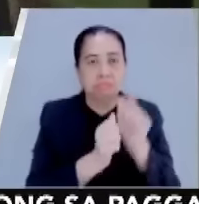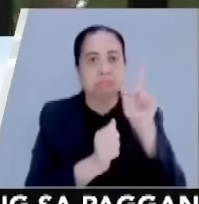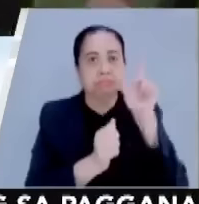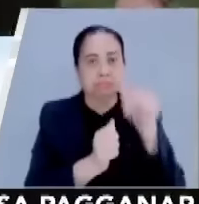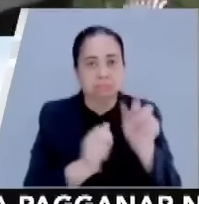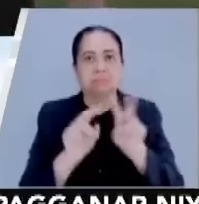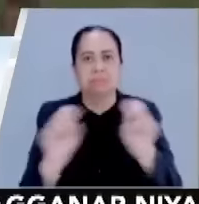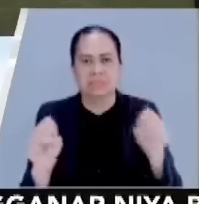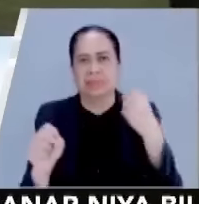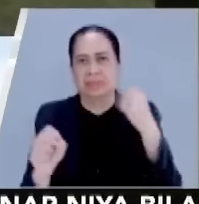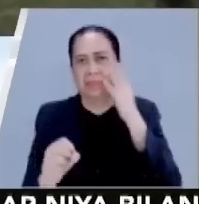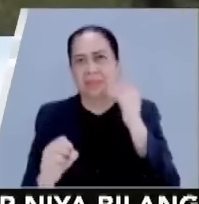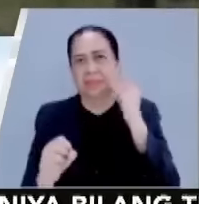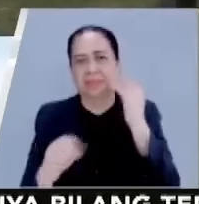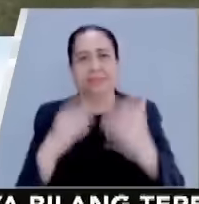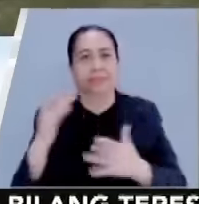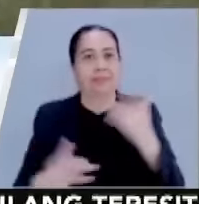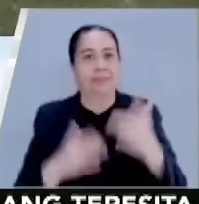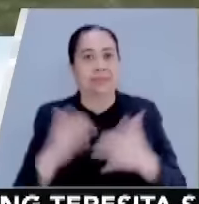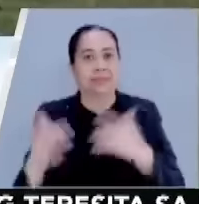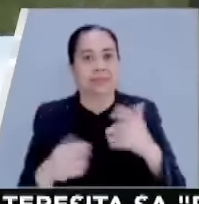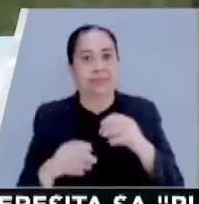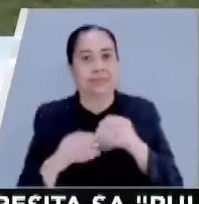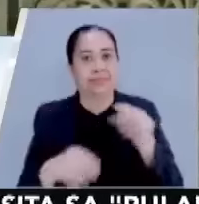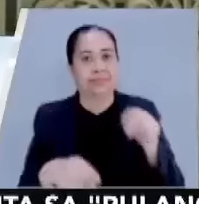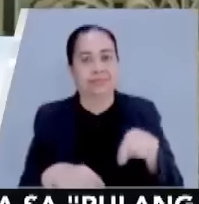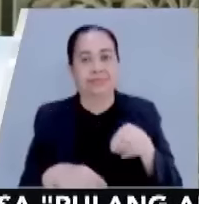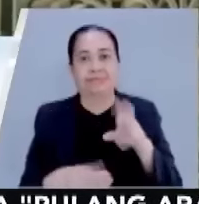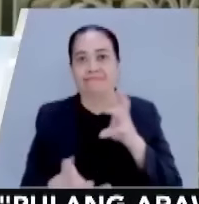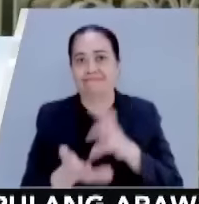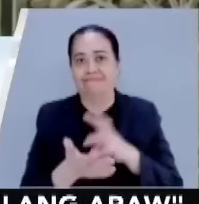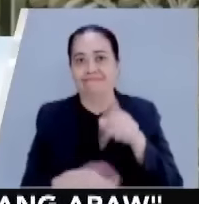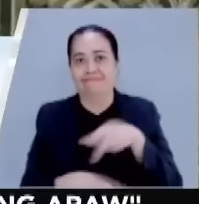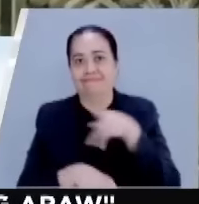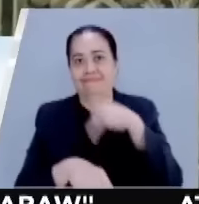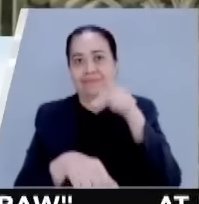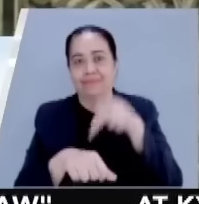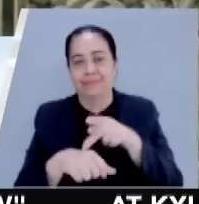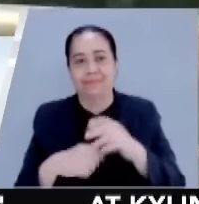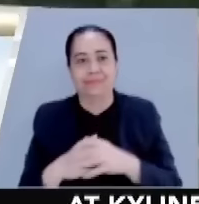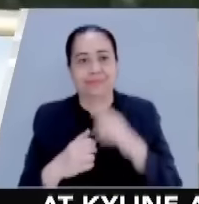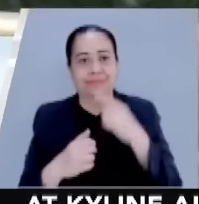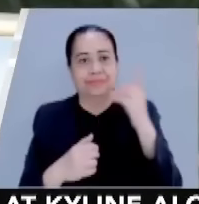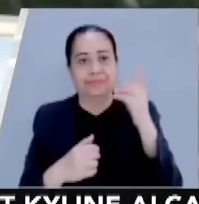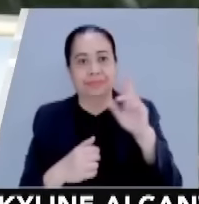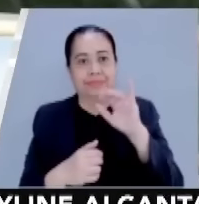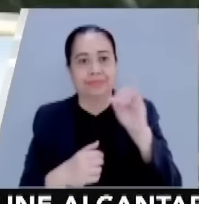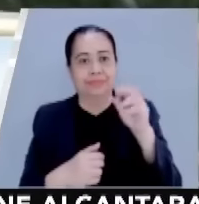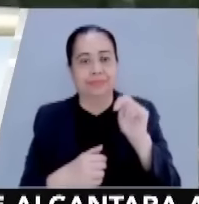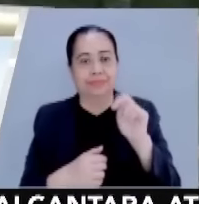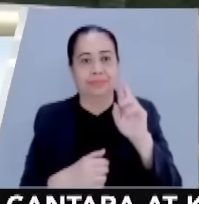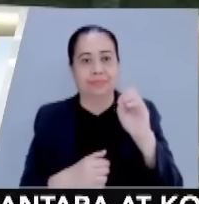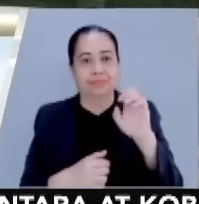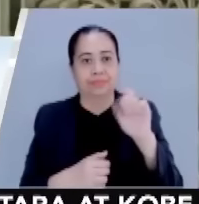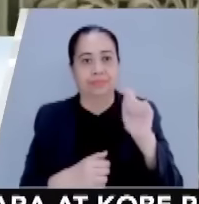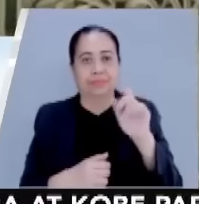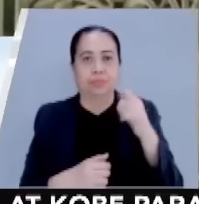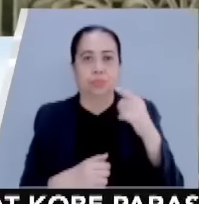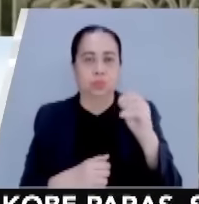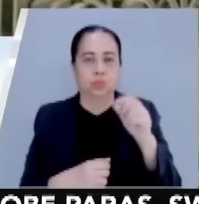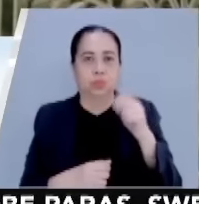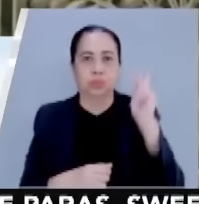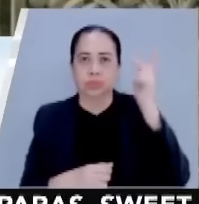Kaya exciting talaga ang laban sa kabisera ng Pilipinas. Ayon kay Dr. John Robert Go ng UP Political Science